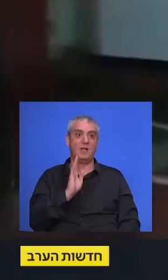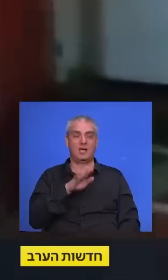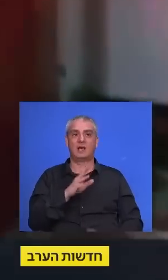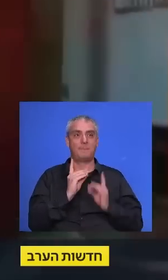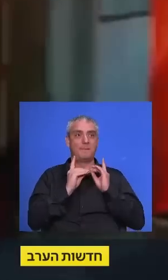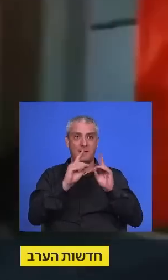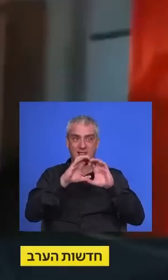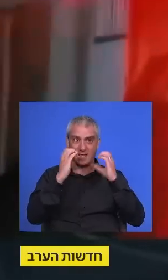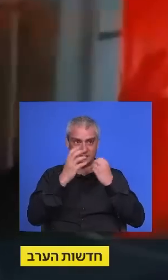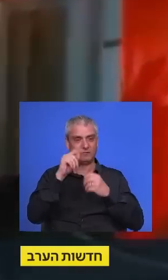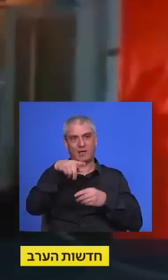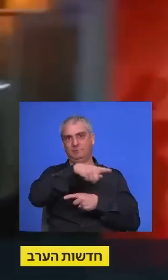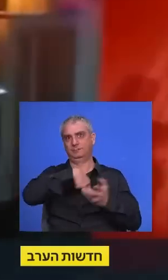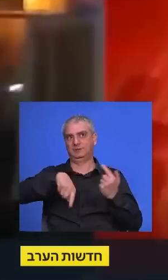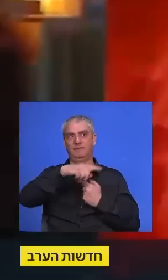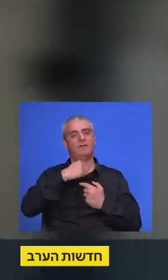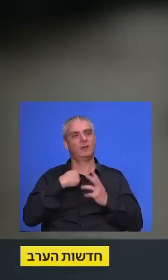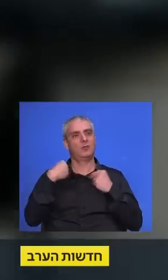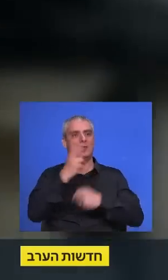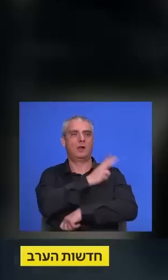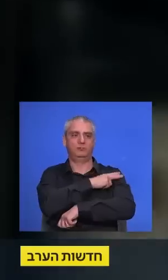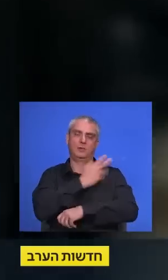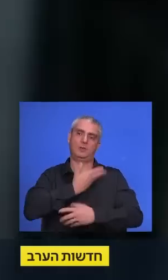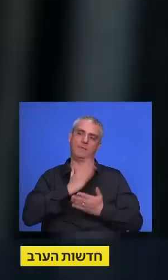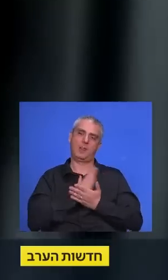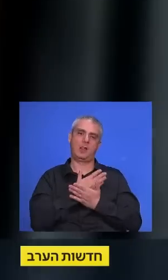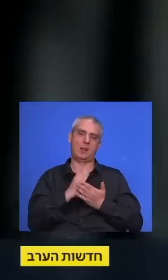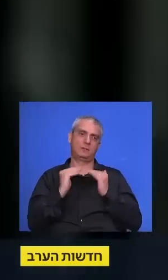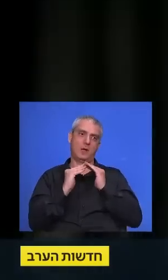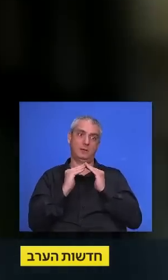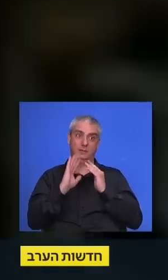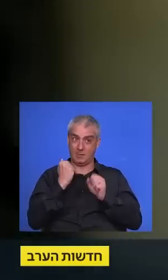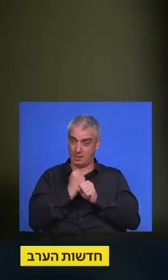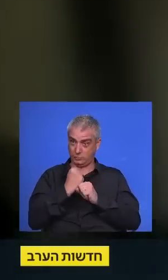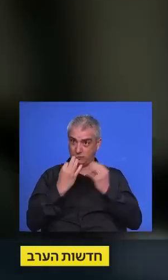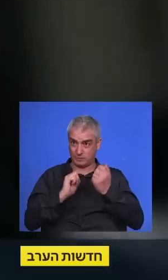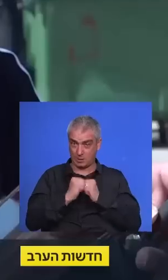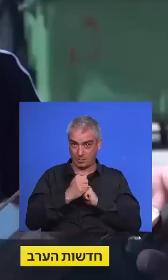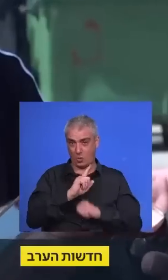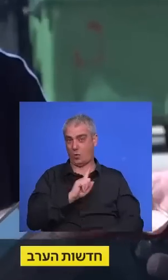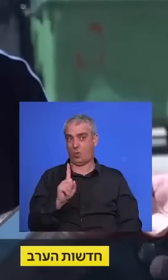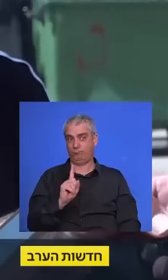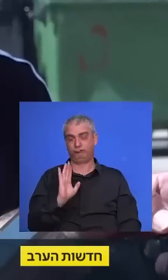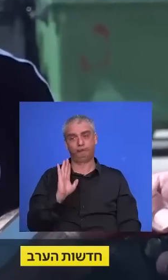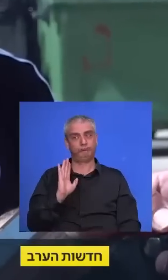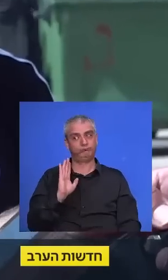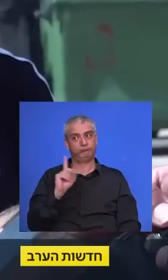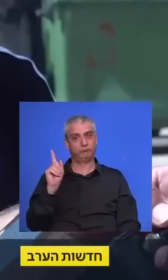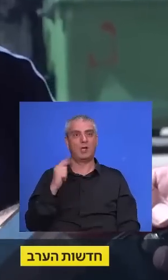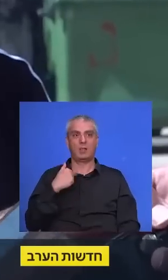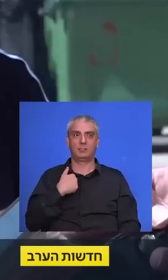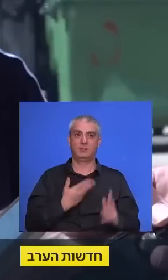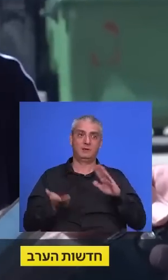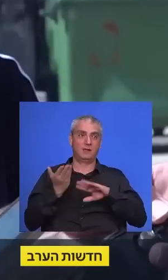לאצטדיון וגם סביב האצטדיון. אנחנו ניתן למשטרה לקבל את ההחלטה הנכונה האם לקיים את המשחק או לא, אבל חד משמעית אני העליתי